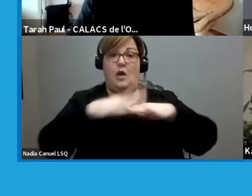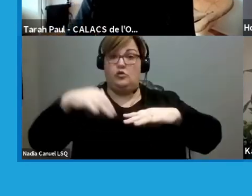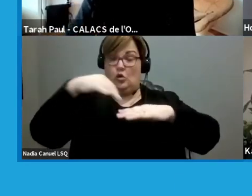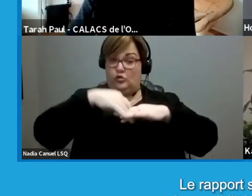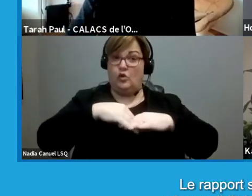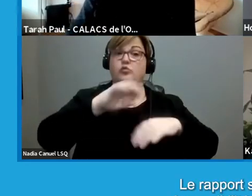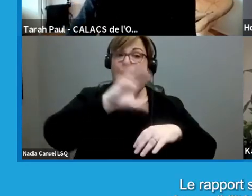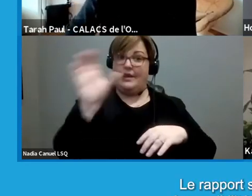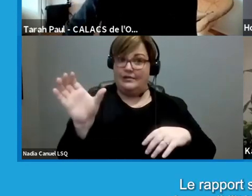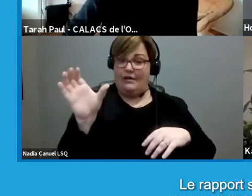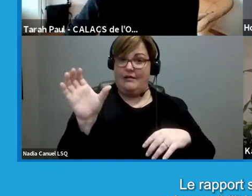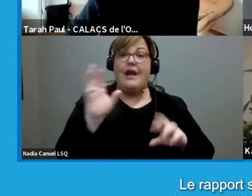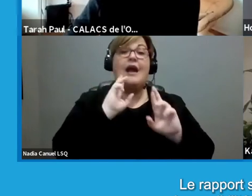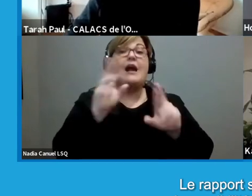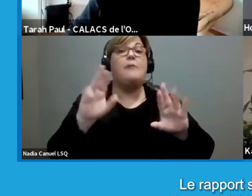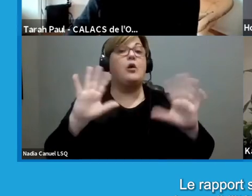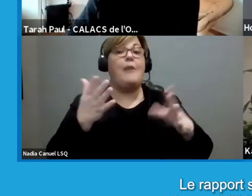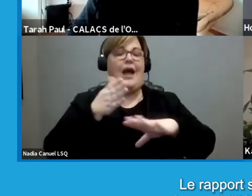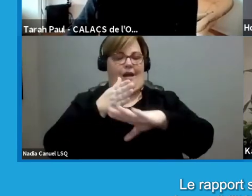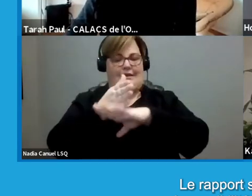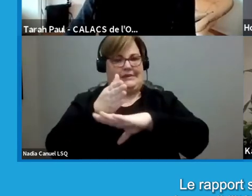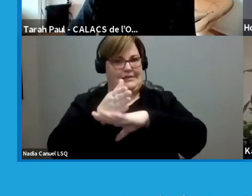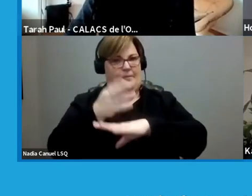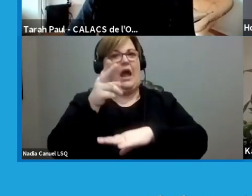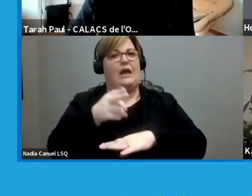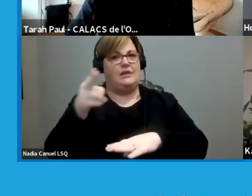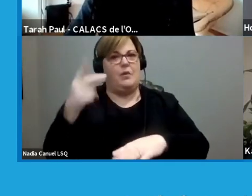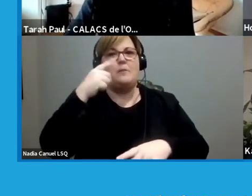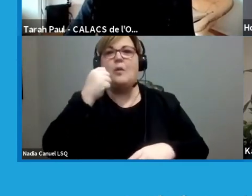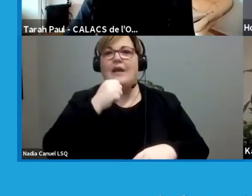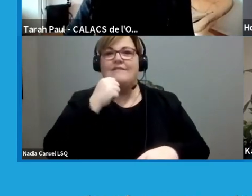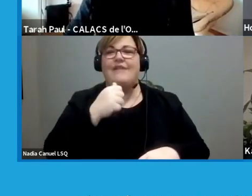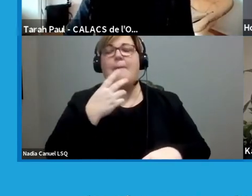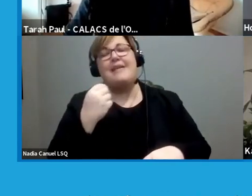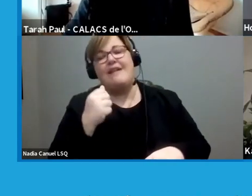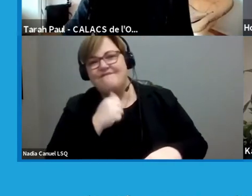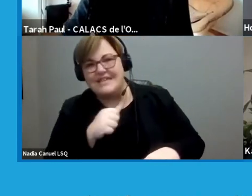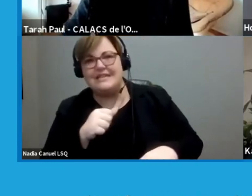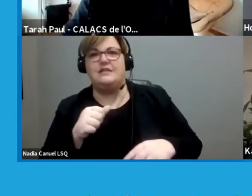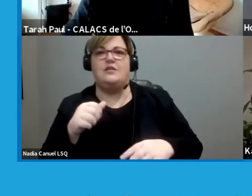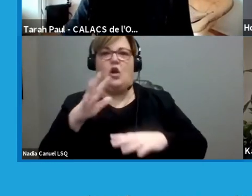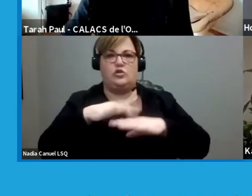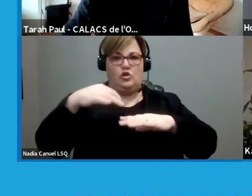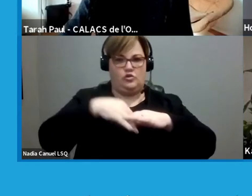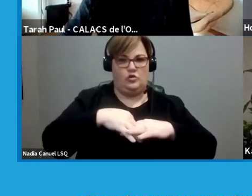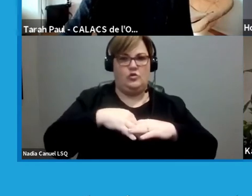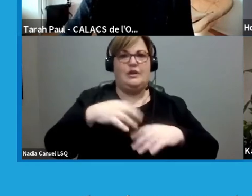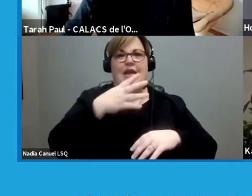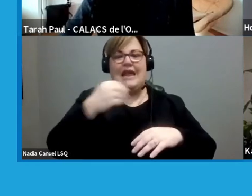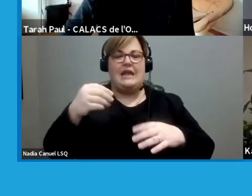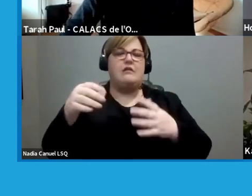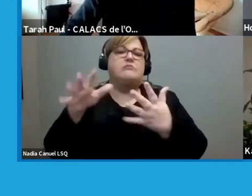Canada. Le rapport s'appelle Accessibilité et handicap pour les femmes et filles autochtones et pour les personnes autochtones de genre